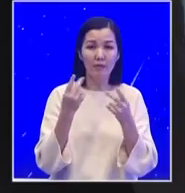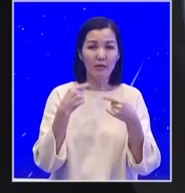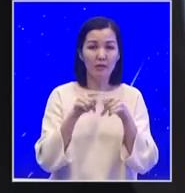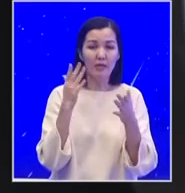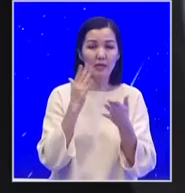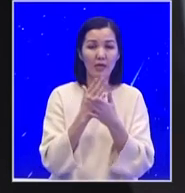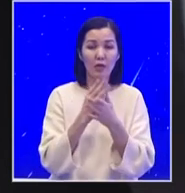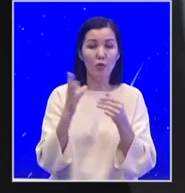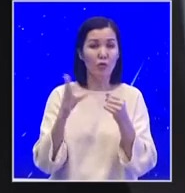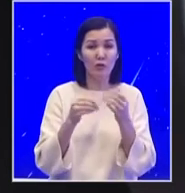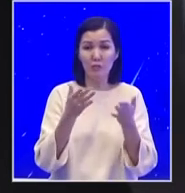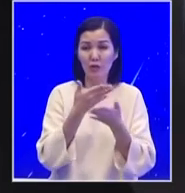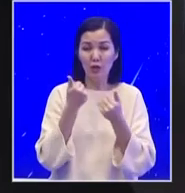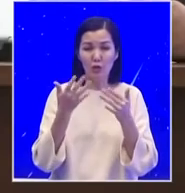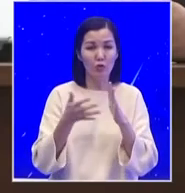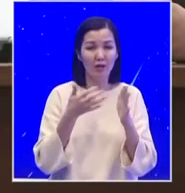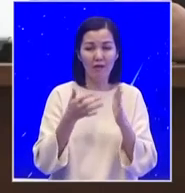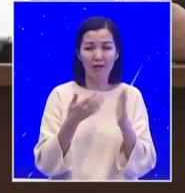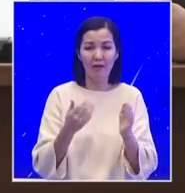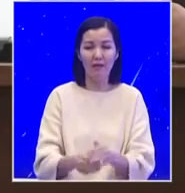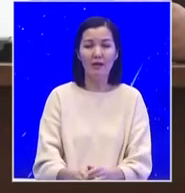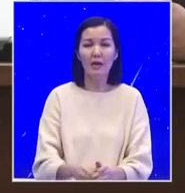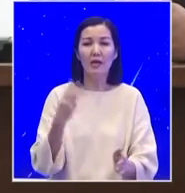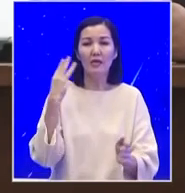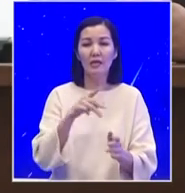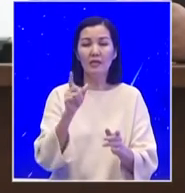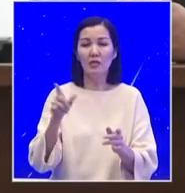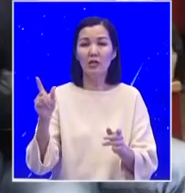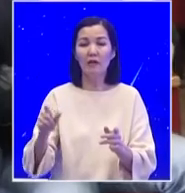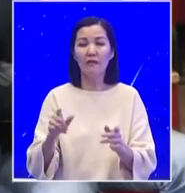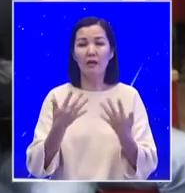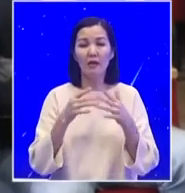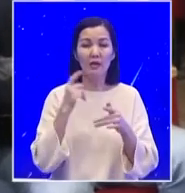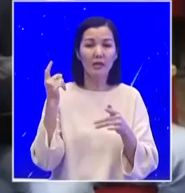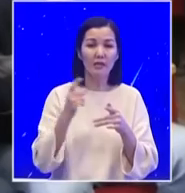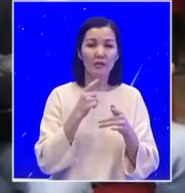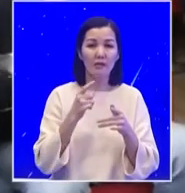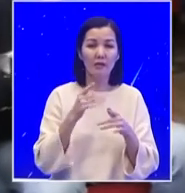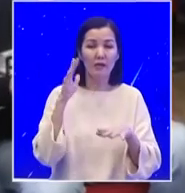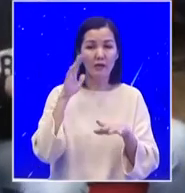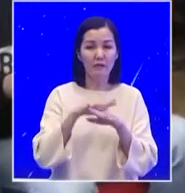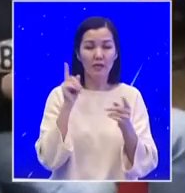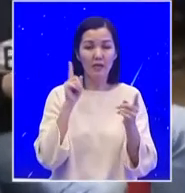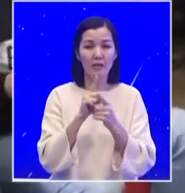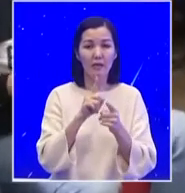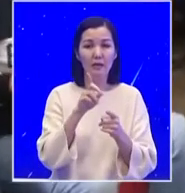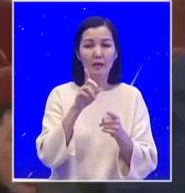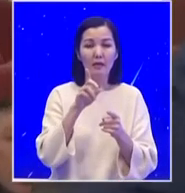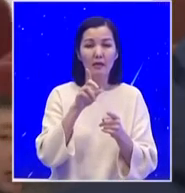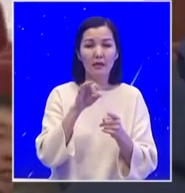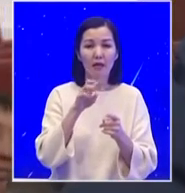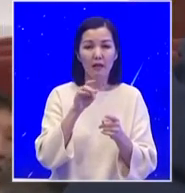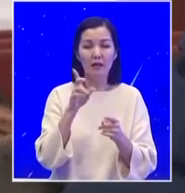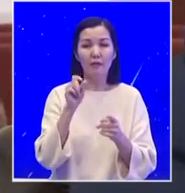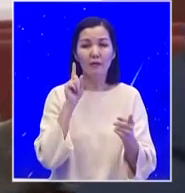техника, но земли мы не можем получить. Около 30 граждан из сел Каркара и Туик были приняты акимом района Талгатом. Он